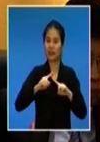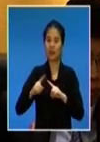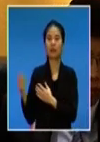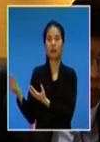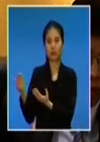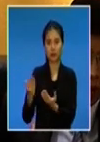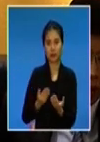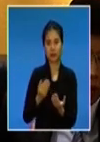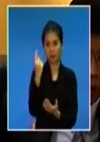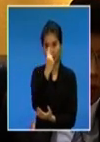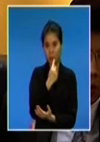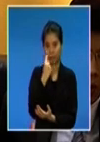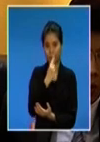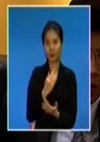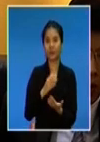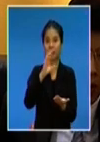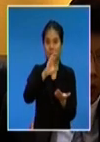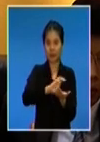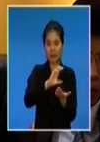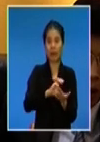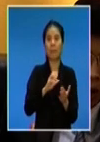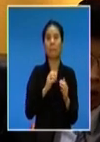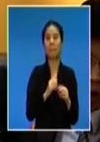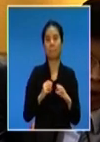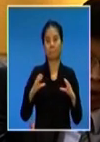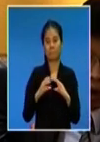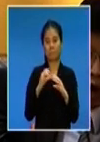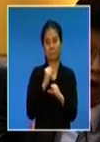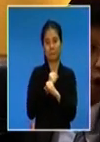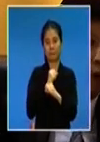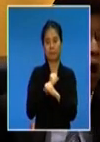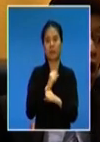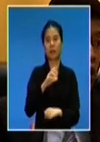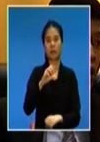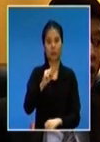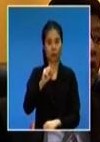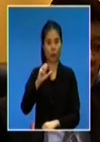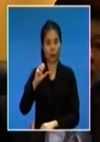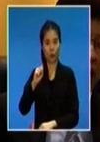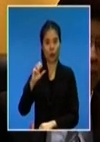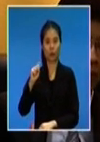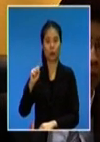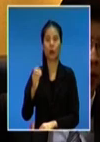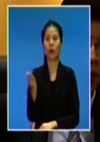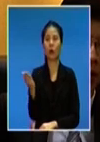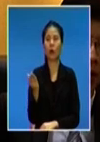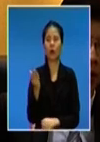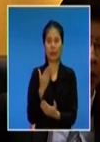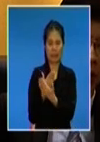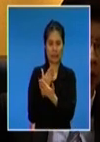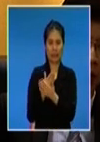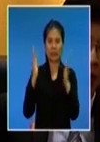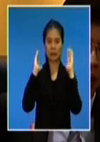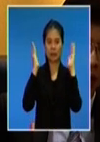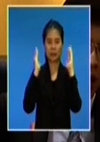างกองทุนมาแล้วนะครับของสสสเนี่ยเราเคยใช้เงินในการประชาสัมพันธ์อยู่พักหนึ่งตอนนี้สส